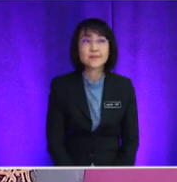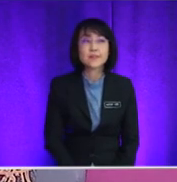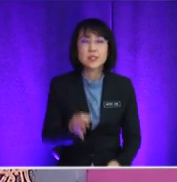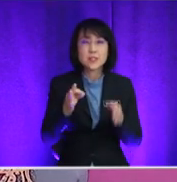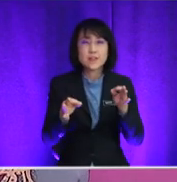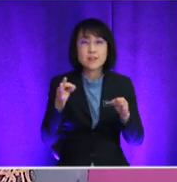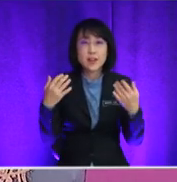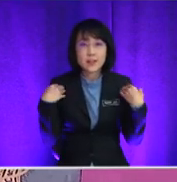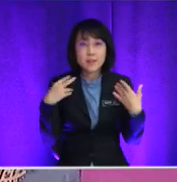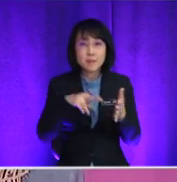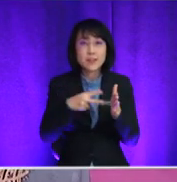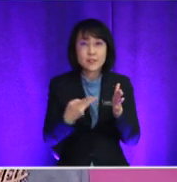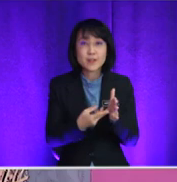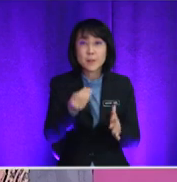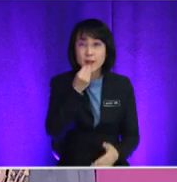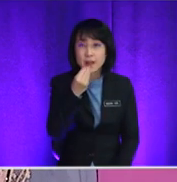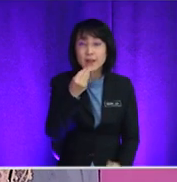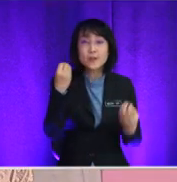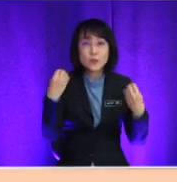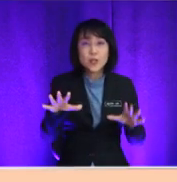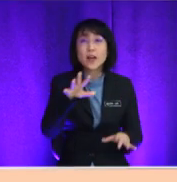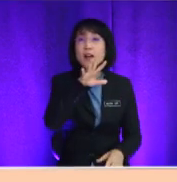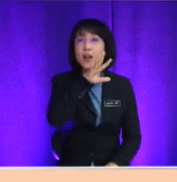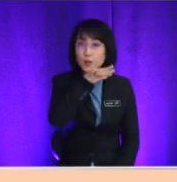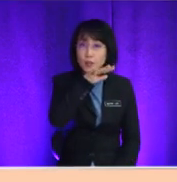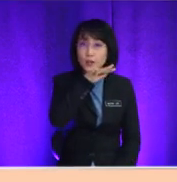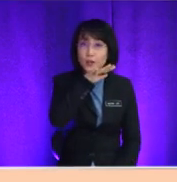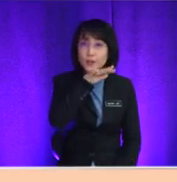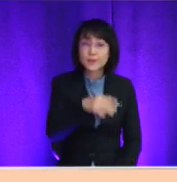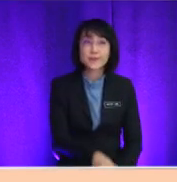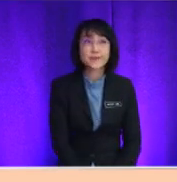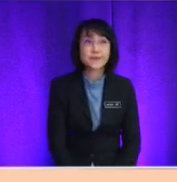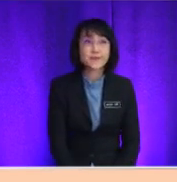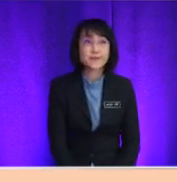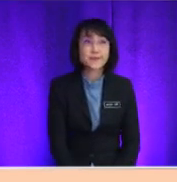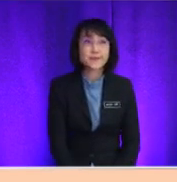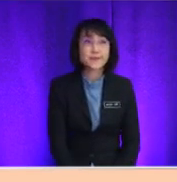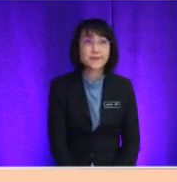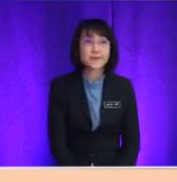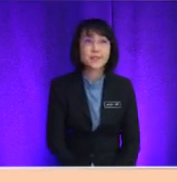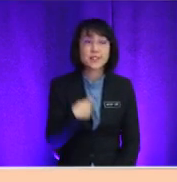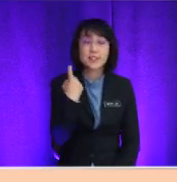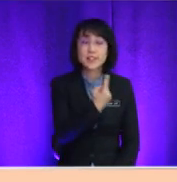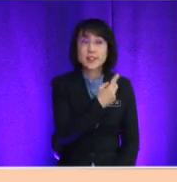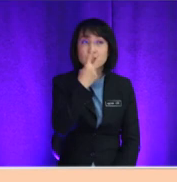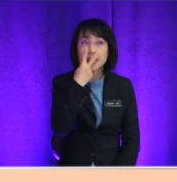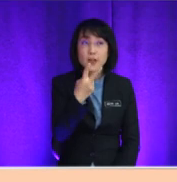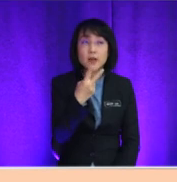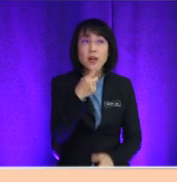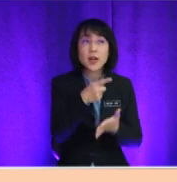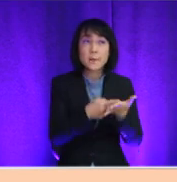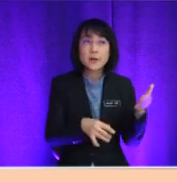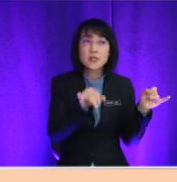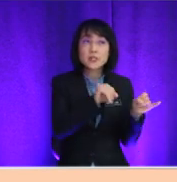makanan itu telah tercemar kemudian kita tidak tengok Apakah